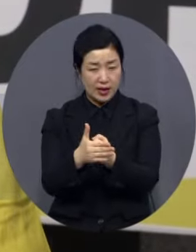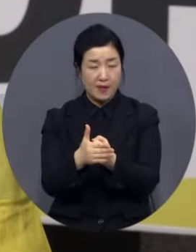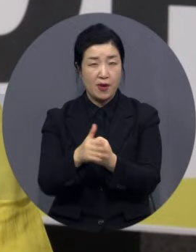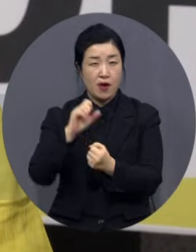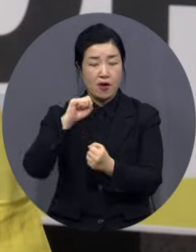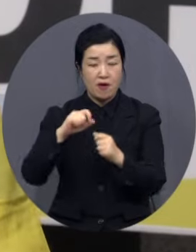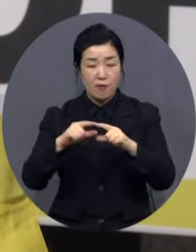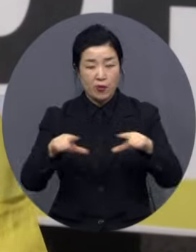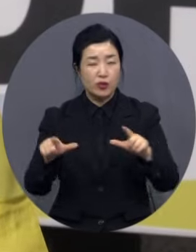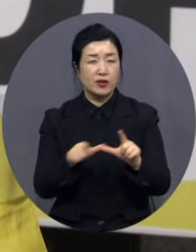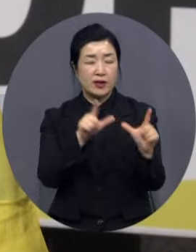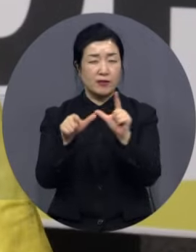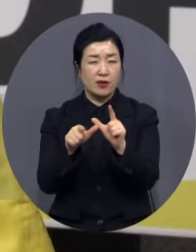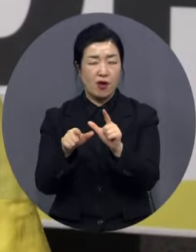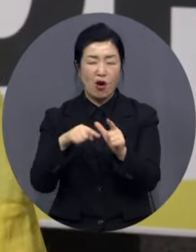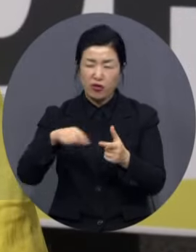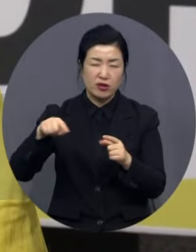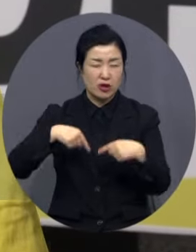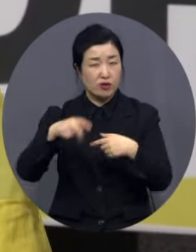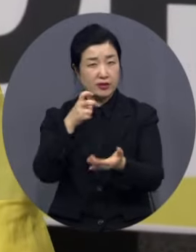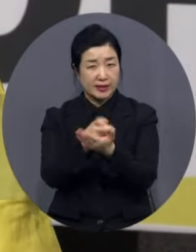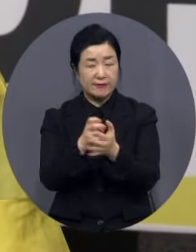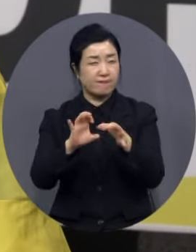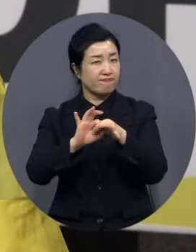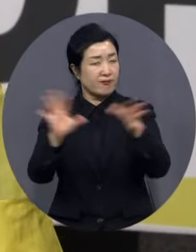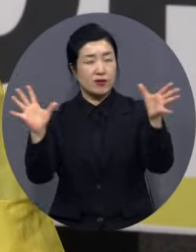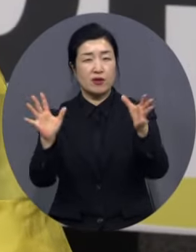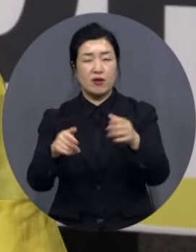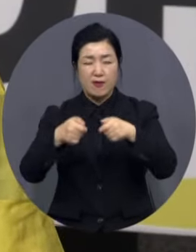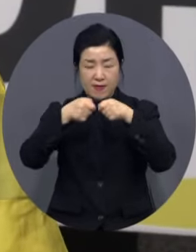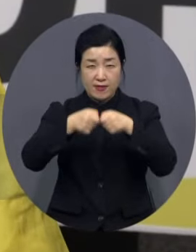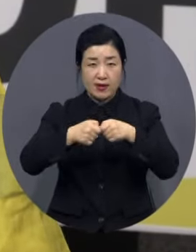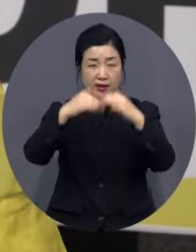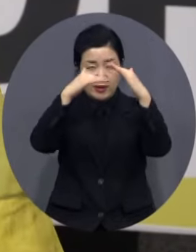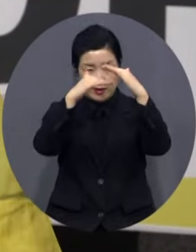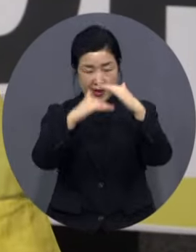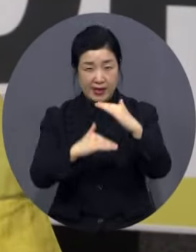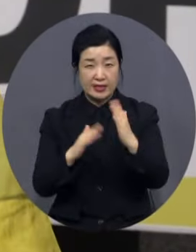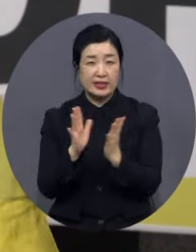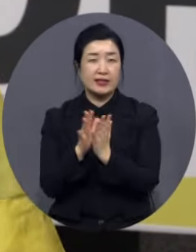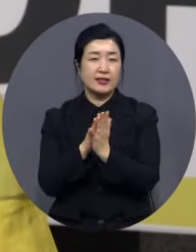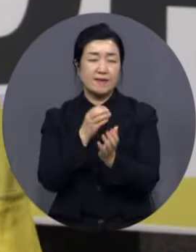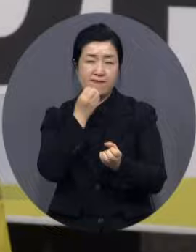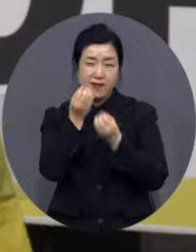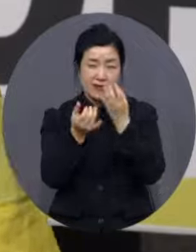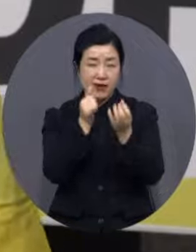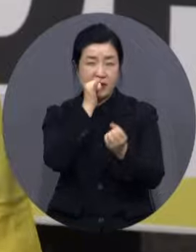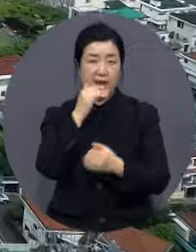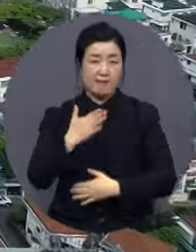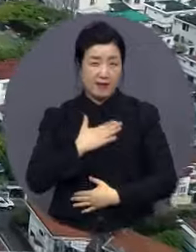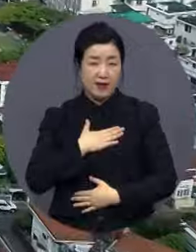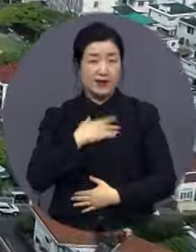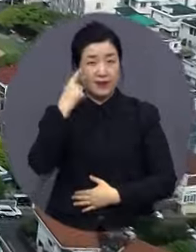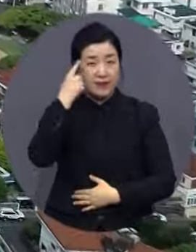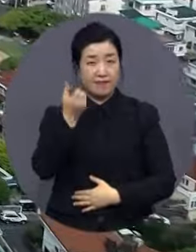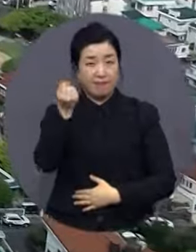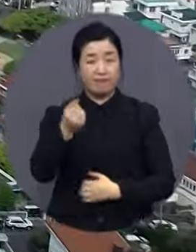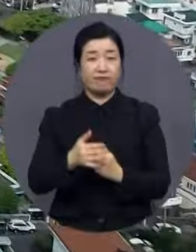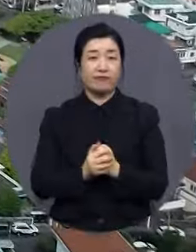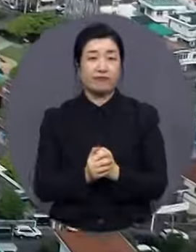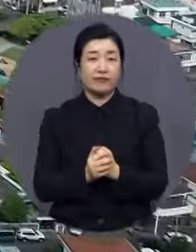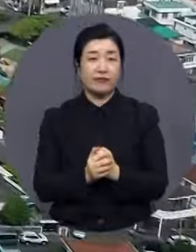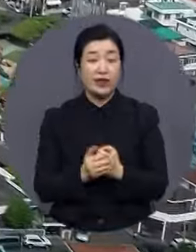어떠한 정책이 이루어지는지 그것에 대한 구체적인 내용을 직접적으로 이야기하고 있는 저라고 생각합니다